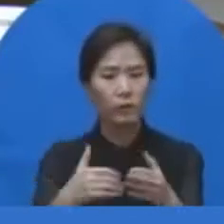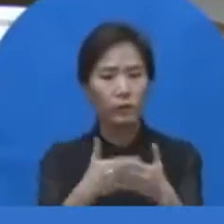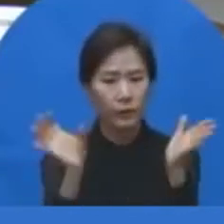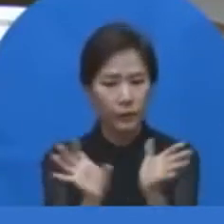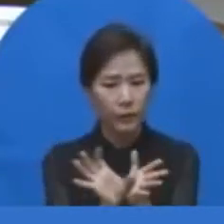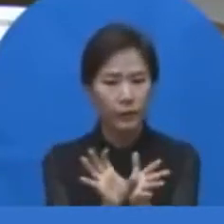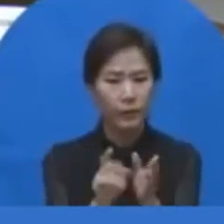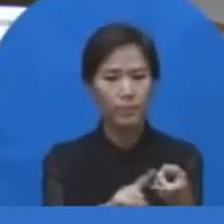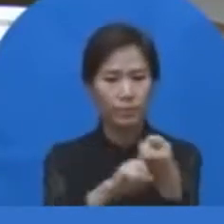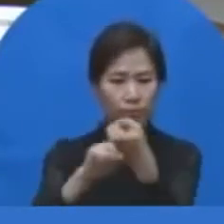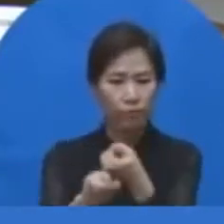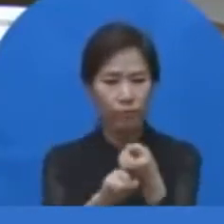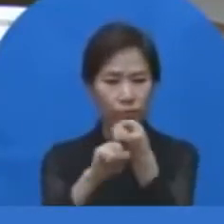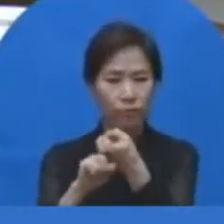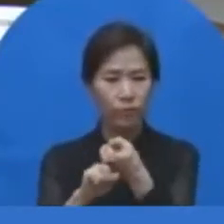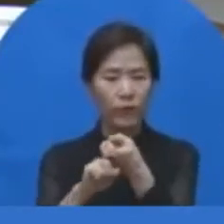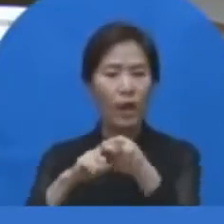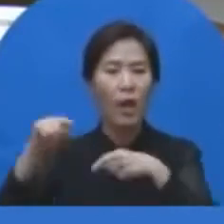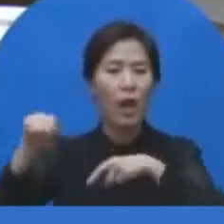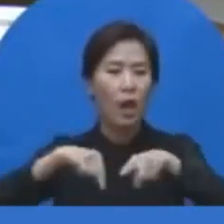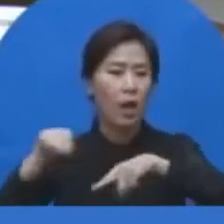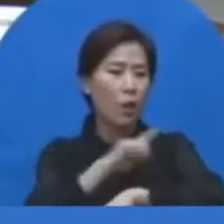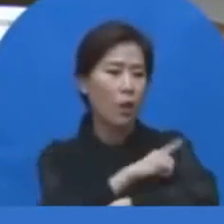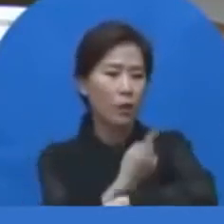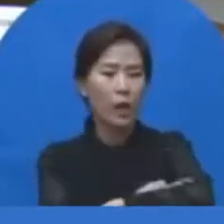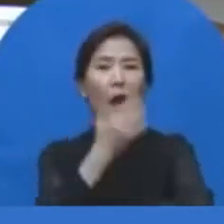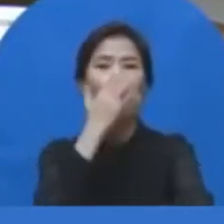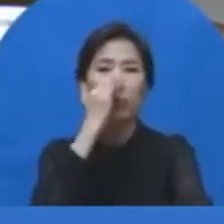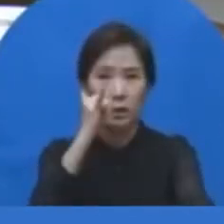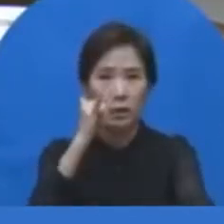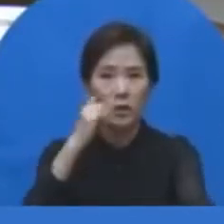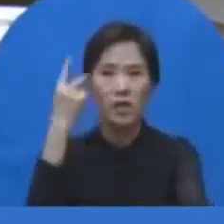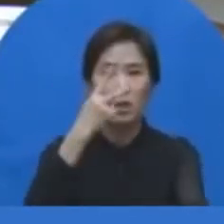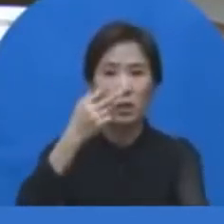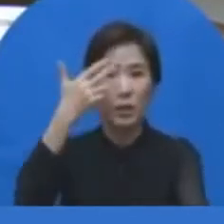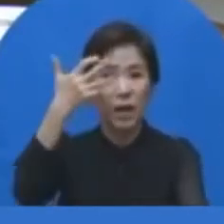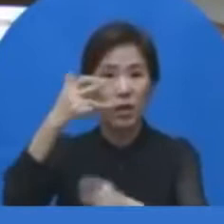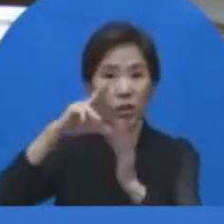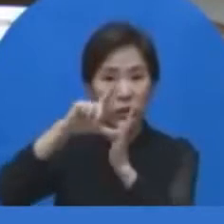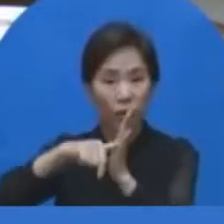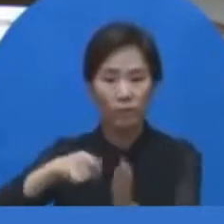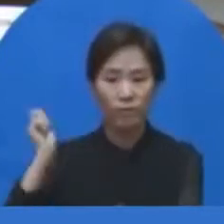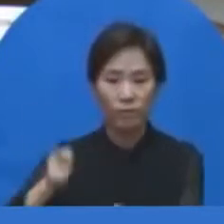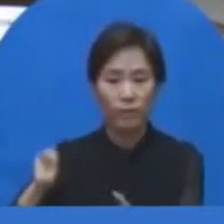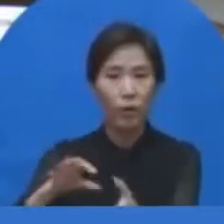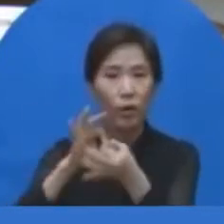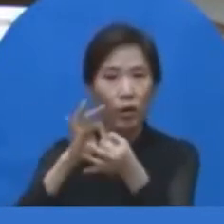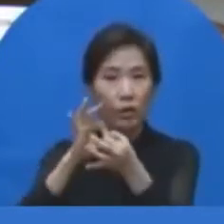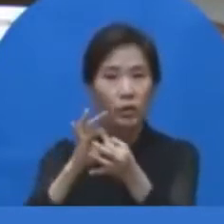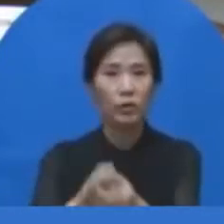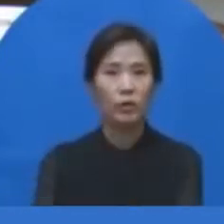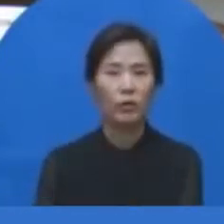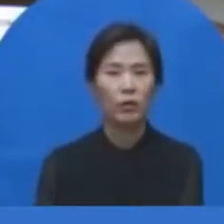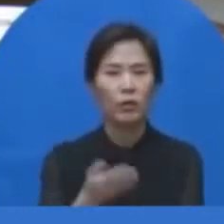있다는 2008년 헌법재판소 결정을 인용하면서 큰 영향이 없지 않느냐라고